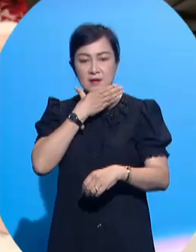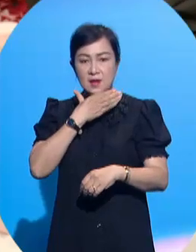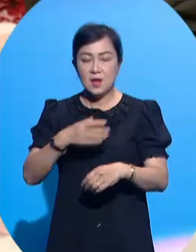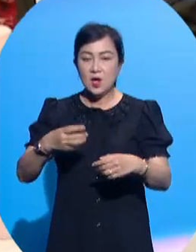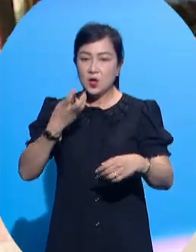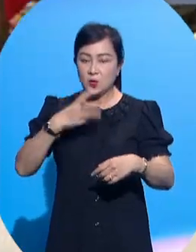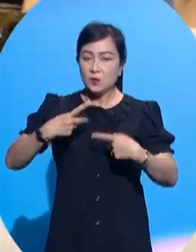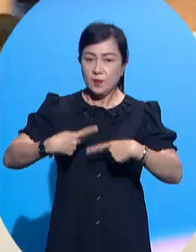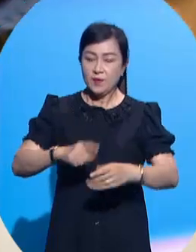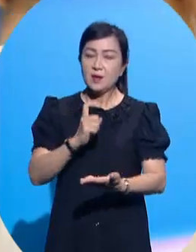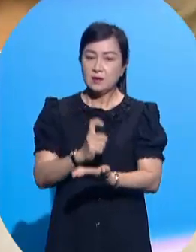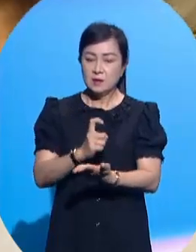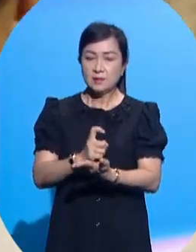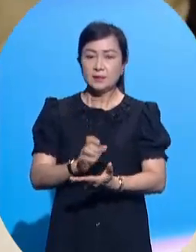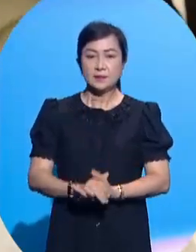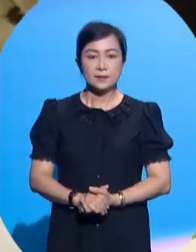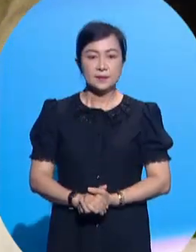thuốc miễn phí theo đơn.